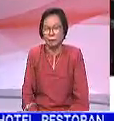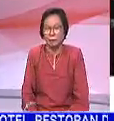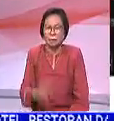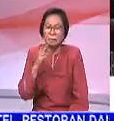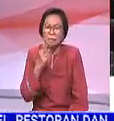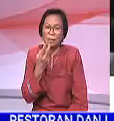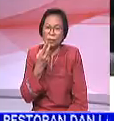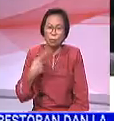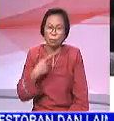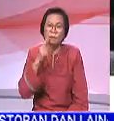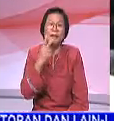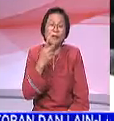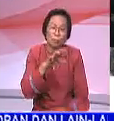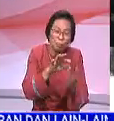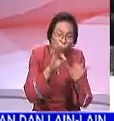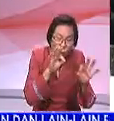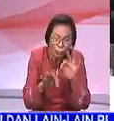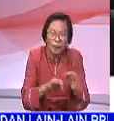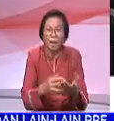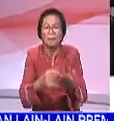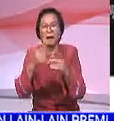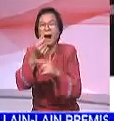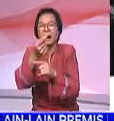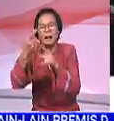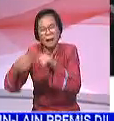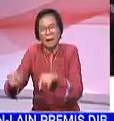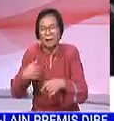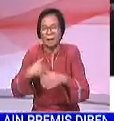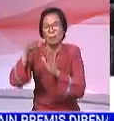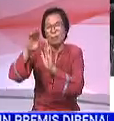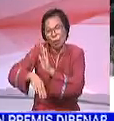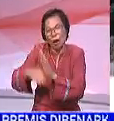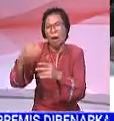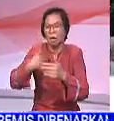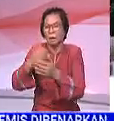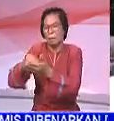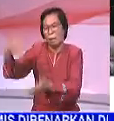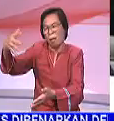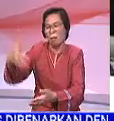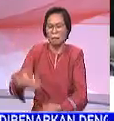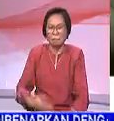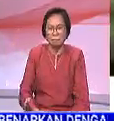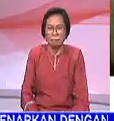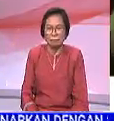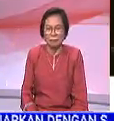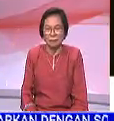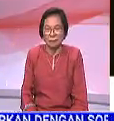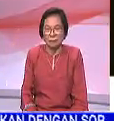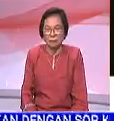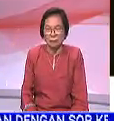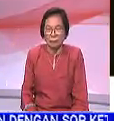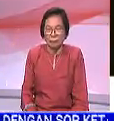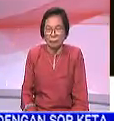sayur-sayur ni kita pilih lah. Ada yang harga naik lain, ada murah, ada mahal, ada murah. Tengok atas sayur. Mari